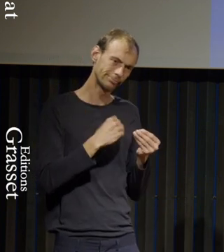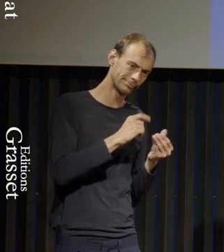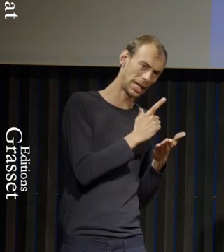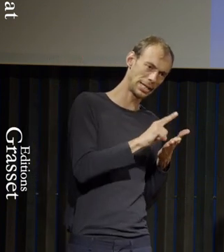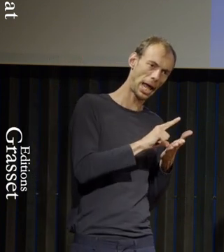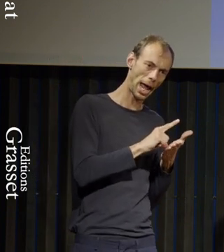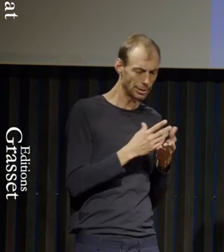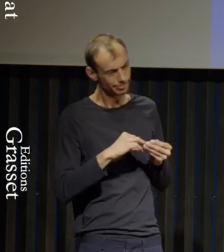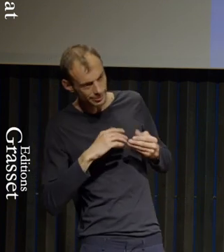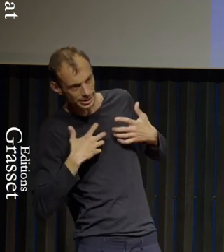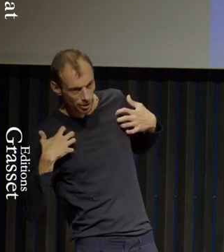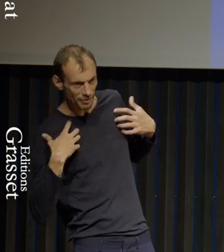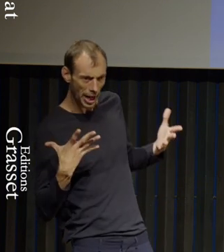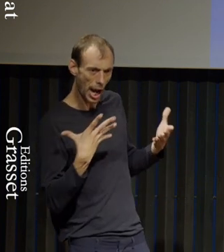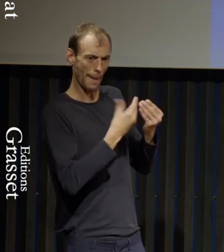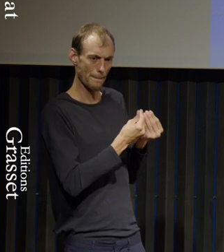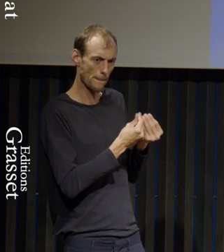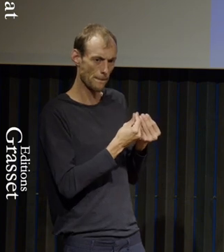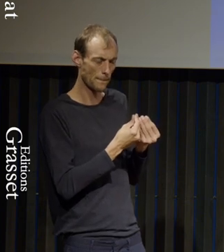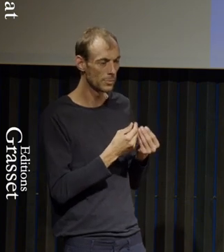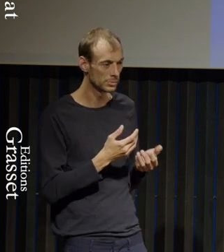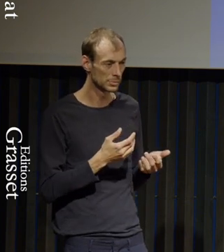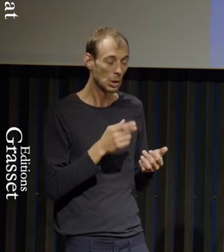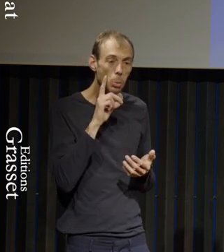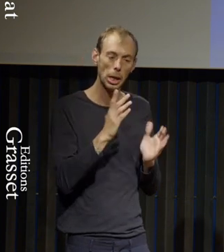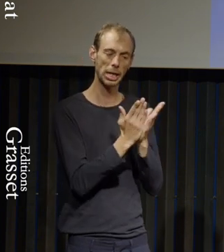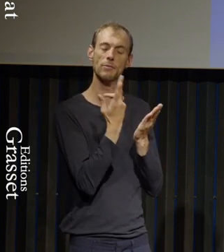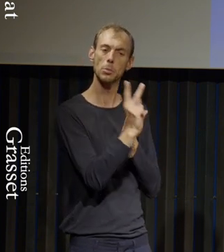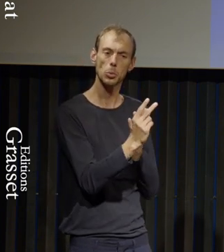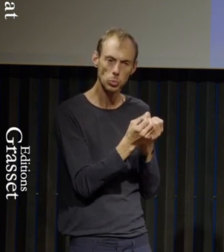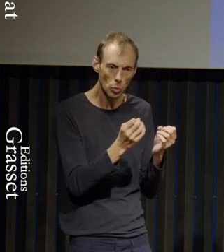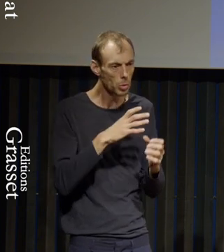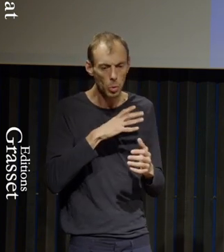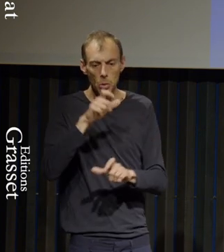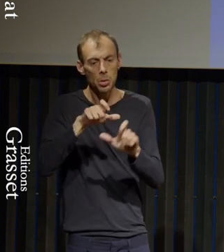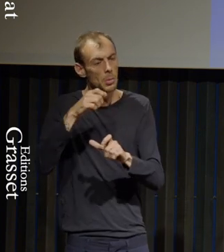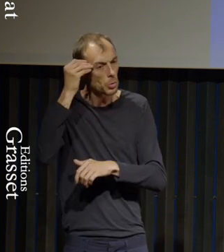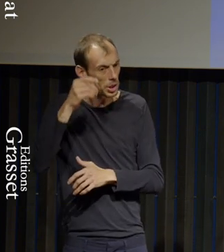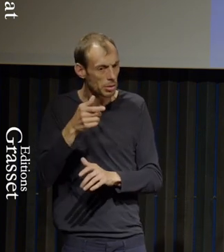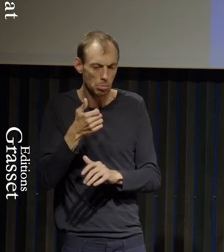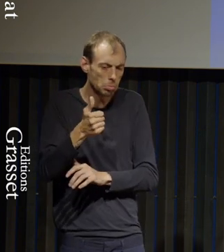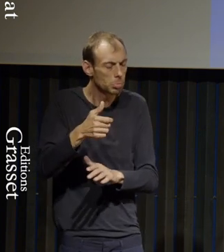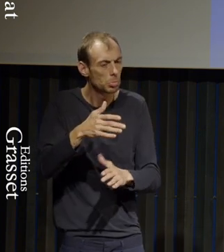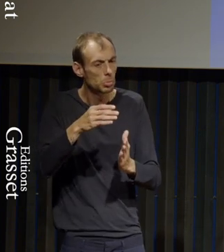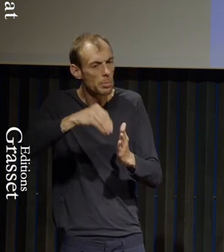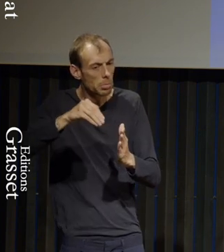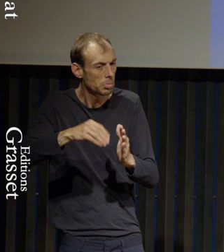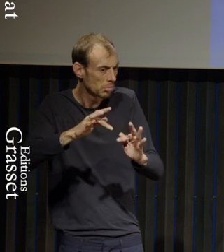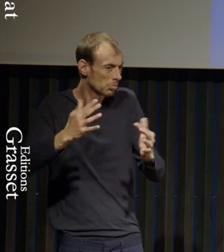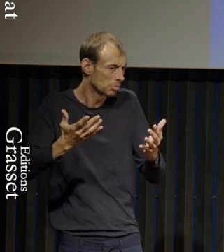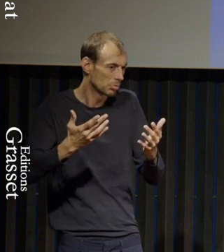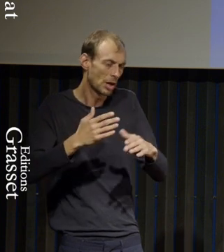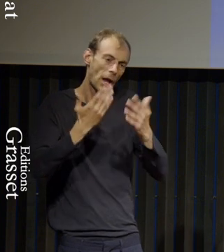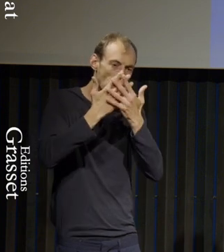beaucoup d'écrivains qui ont eux-mêmes beaucoup écrit sur la dépression ou sur différents troubles. Ensuite parce que vous-même, vous avez une façon d'écrire qui